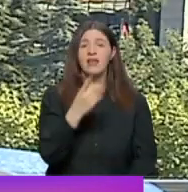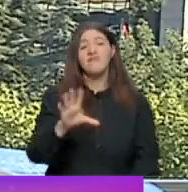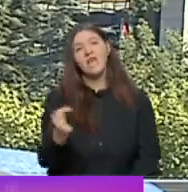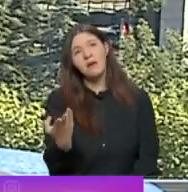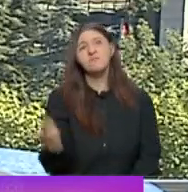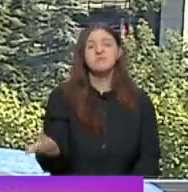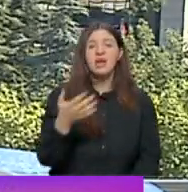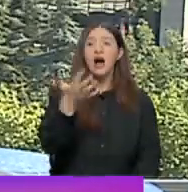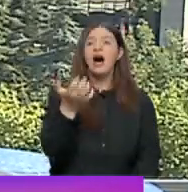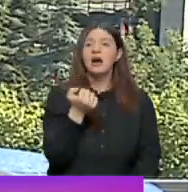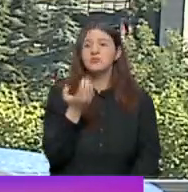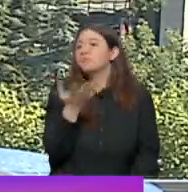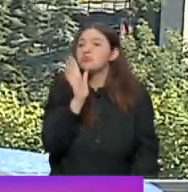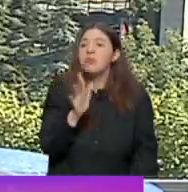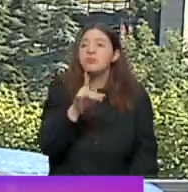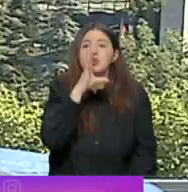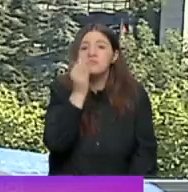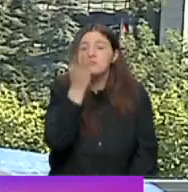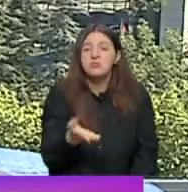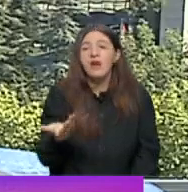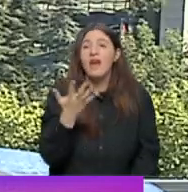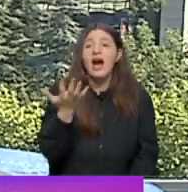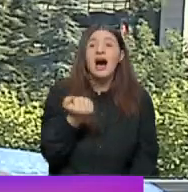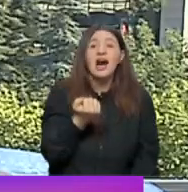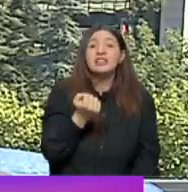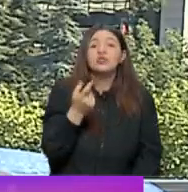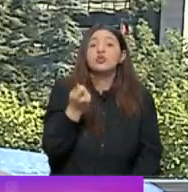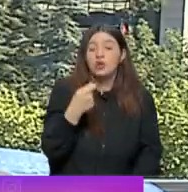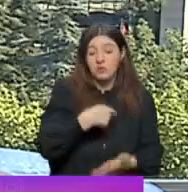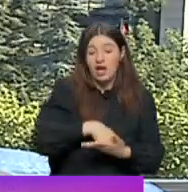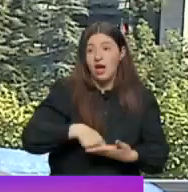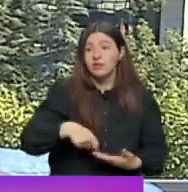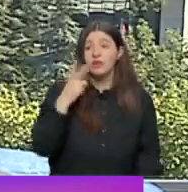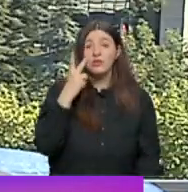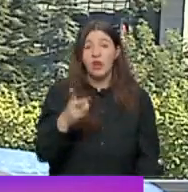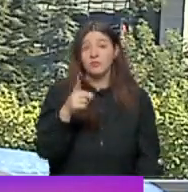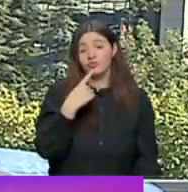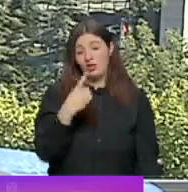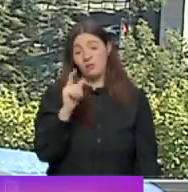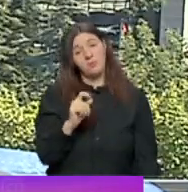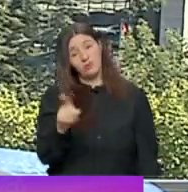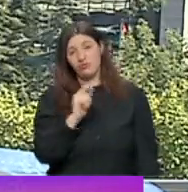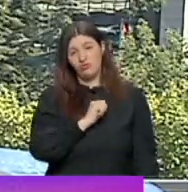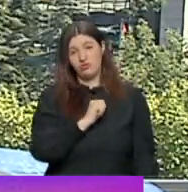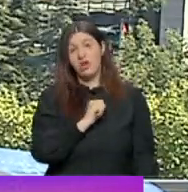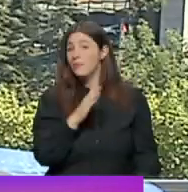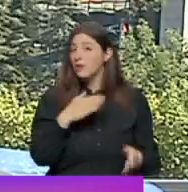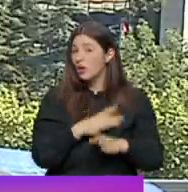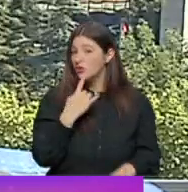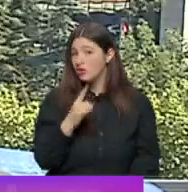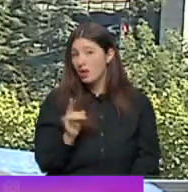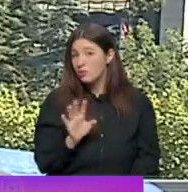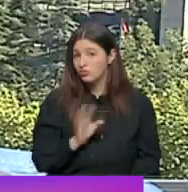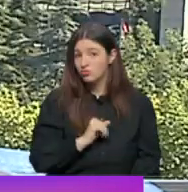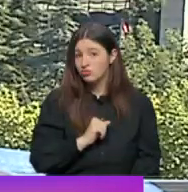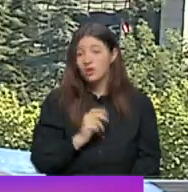da aldığınız, bilmiyorum kim olduğunuzu, ya da aldığınız ücret doğrultusunda bu cümleleri kuruyorsunuz. Ama doğruyu